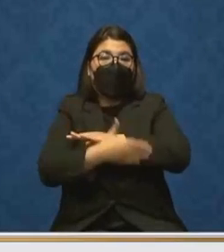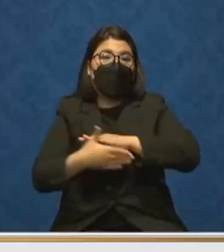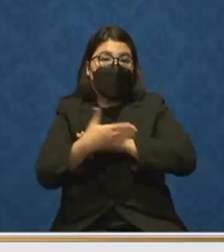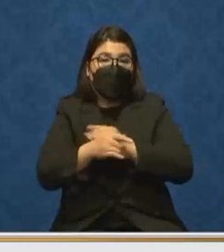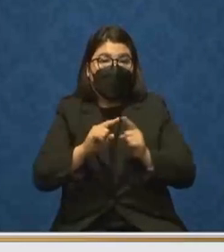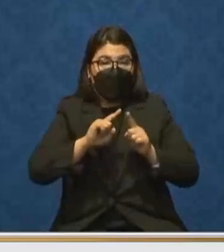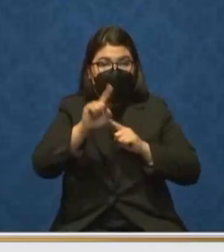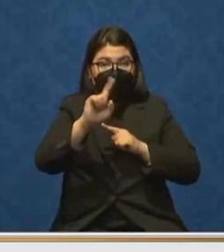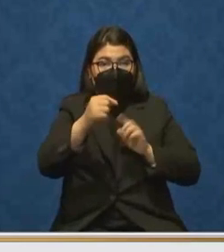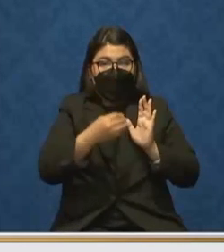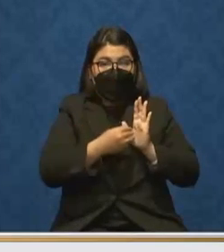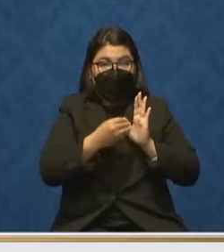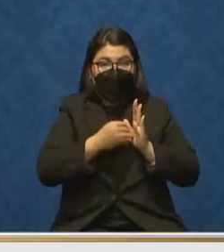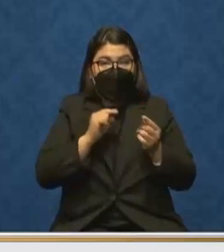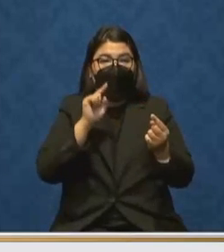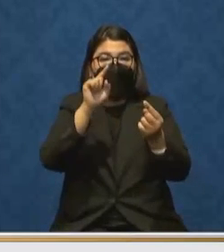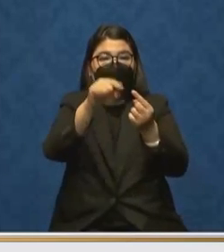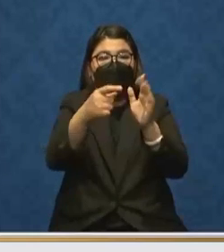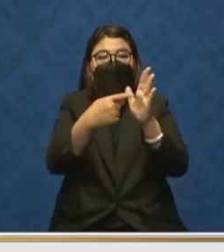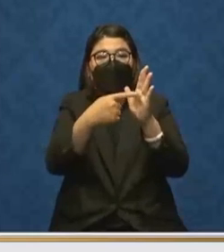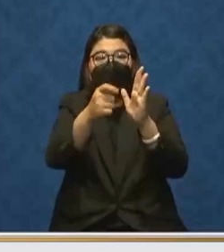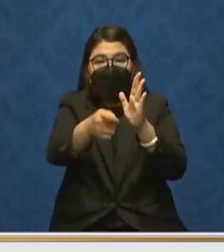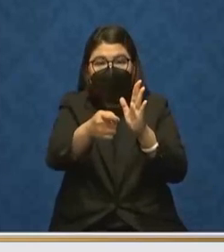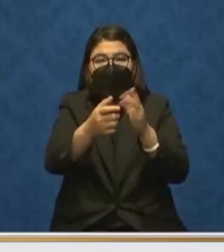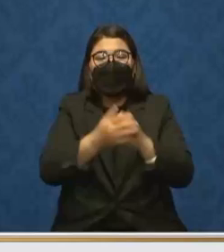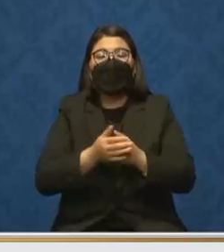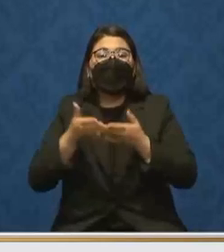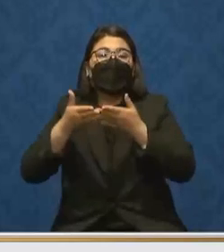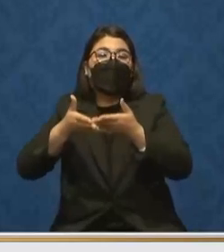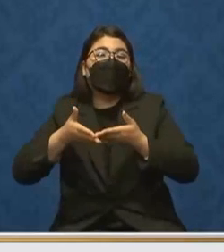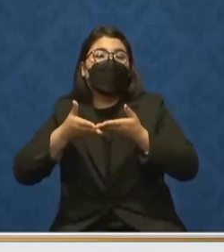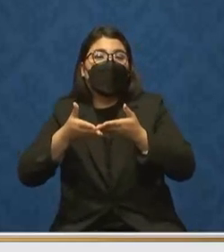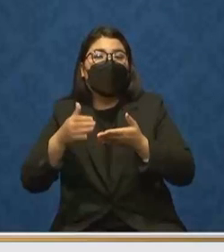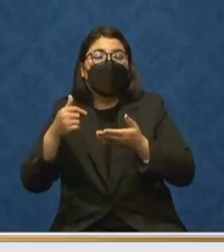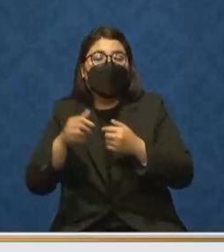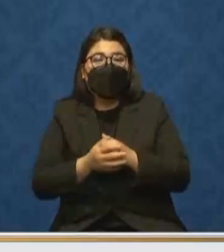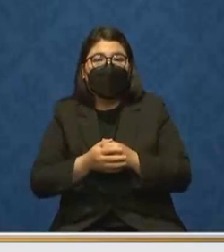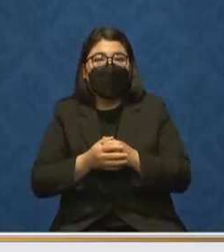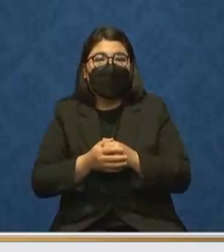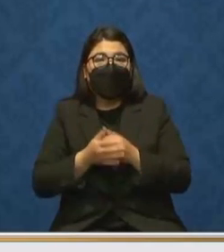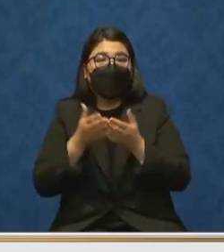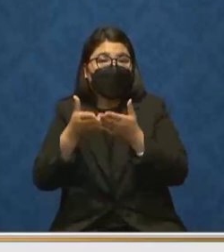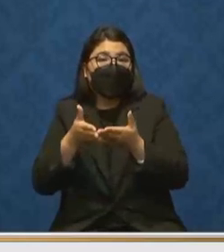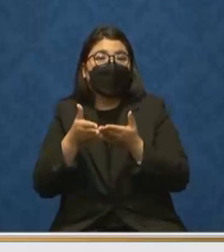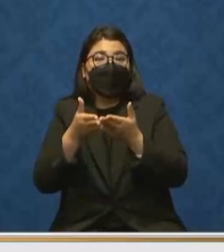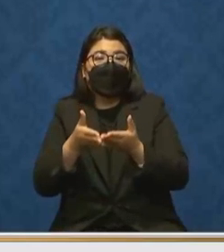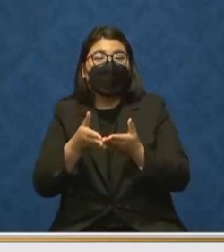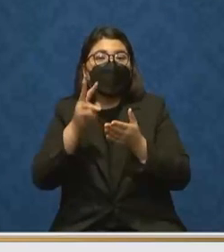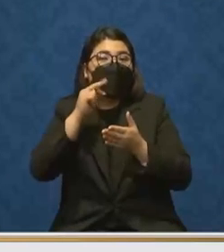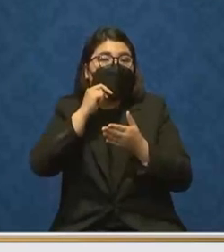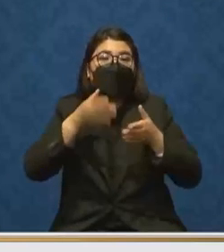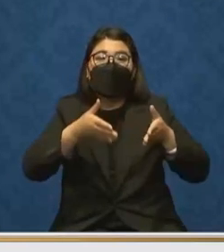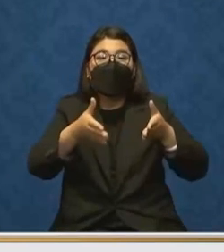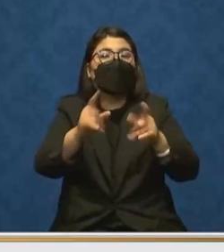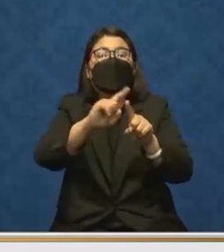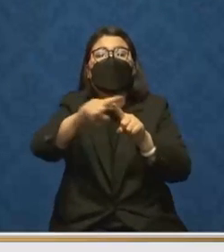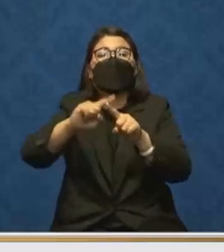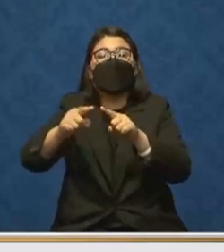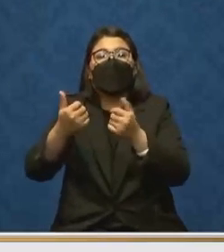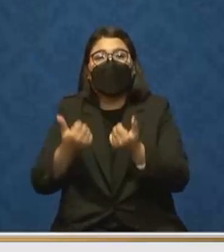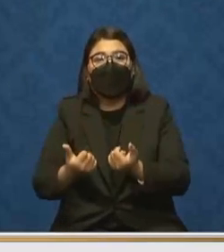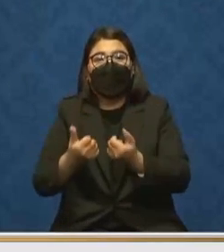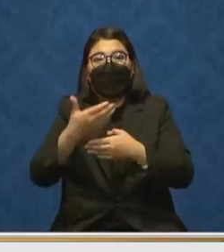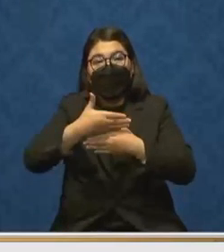ช่วงกรุงเทพนครราชสีมาทางน้ำเพิ่มประสิทธิภาพทางเดินเรือในแม่น้ำต่างๆก่อสร้างเขื่อน